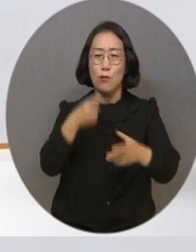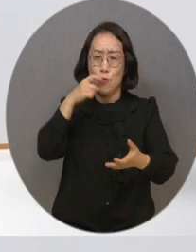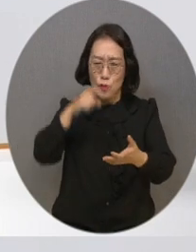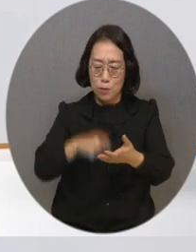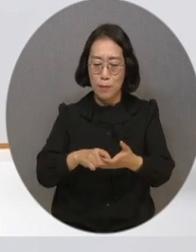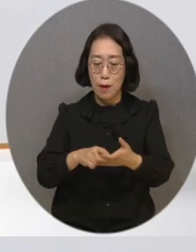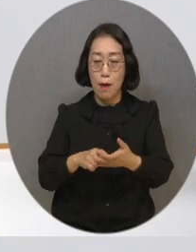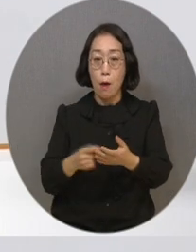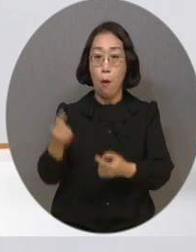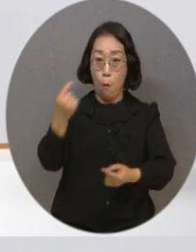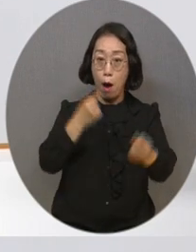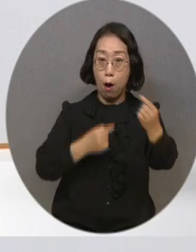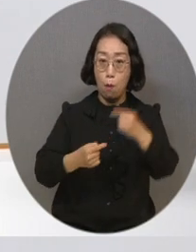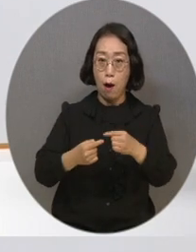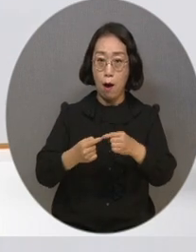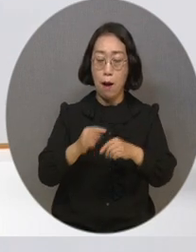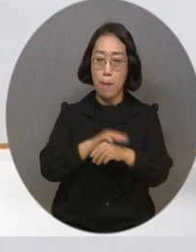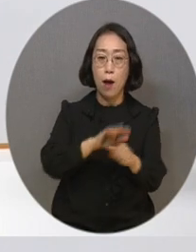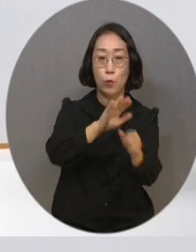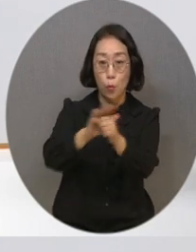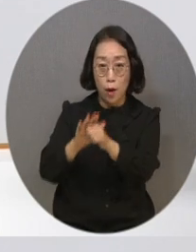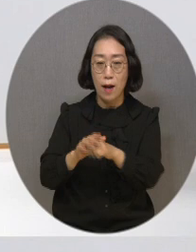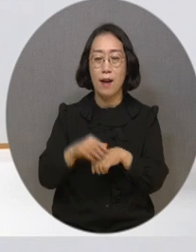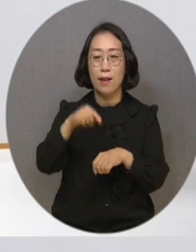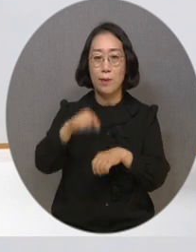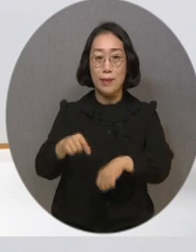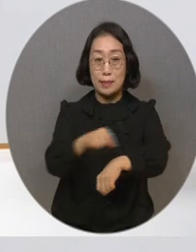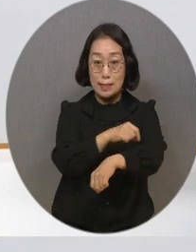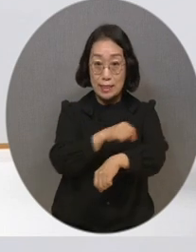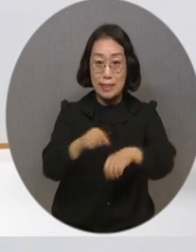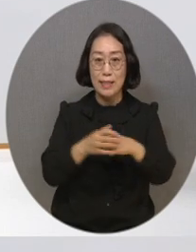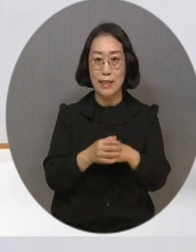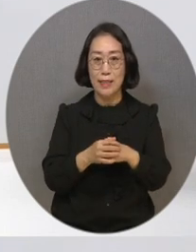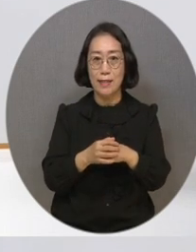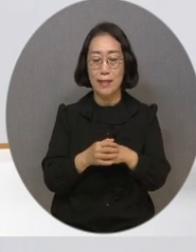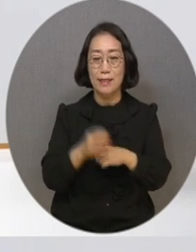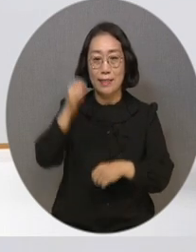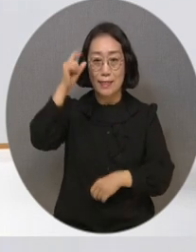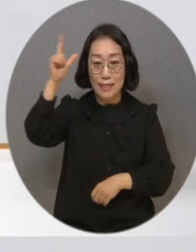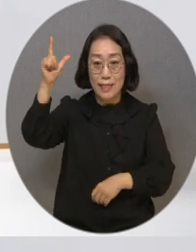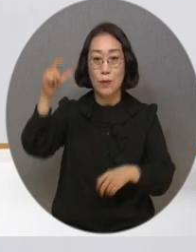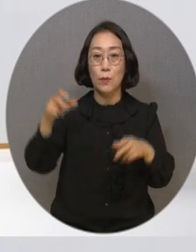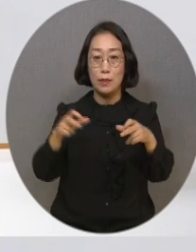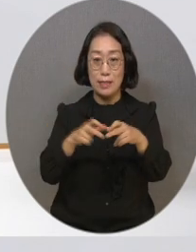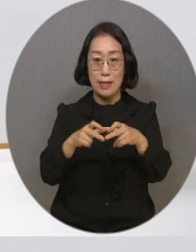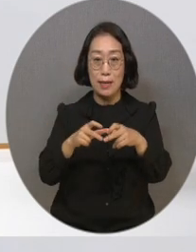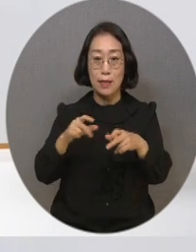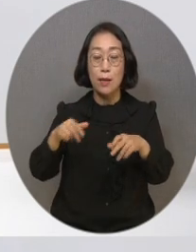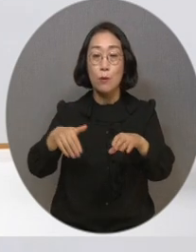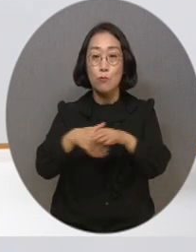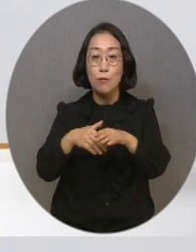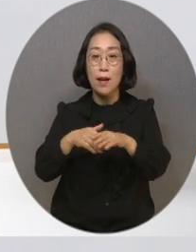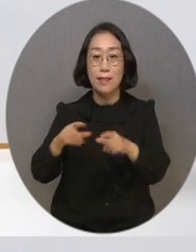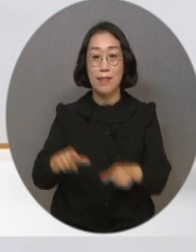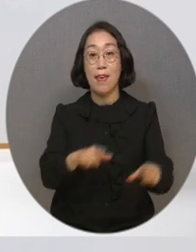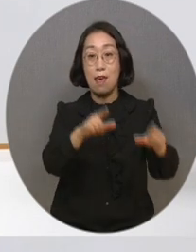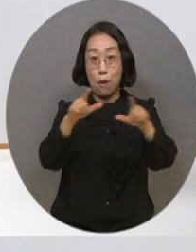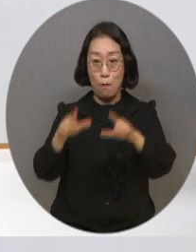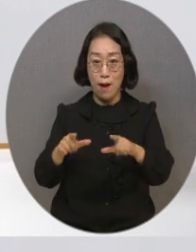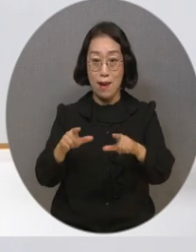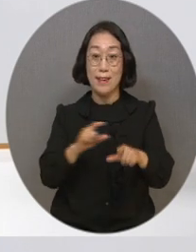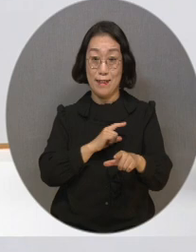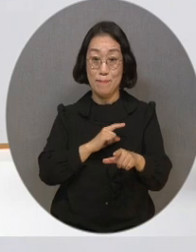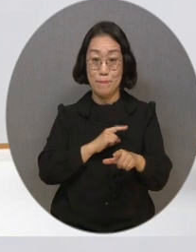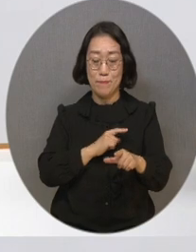체육시설을 이용할 수 있도록 노력하고 있는데요. 특히 이번에 이렇게 슬기로운 장애인 문화생활을 함께하게 됐는데요.